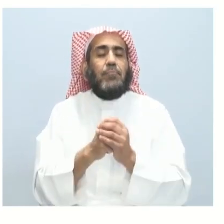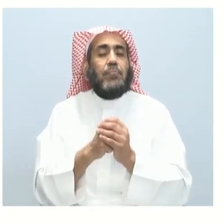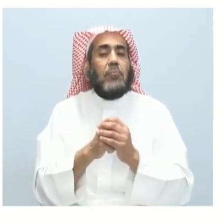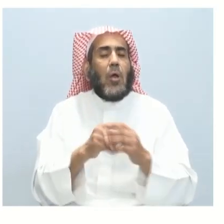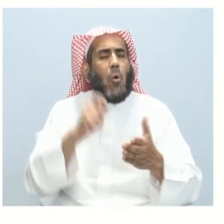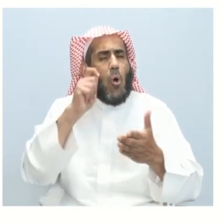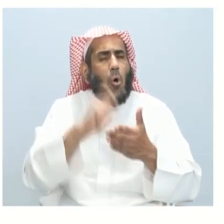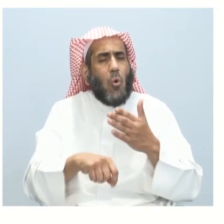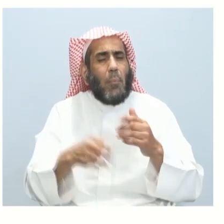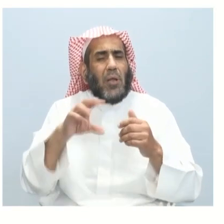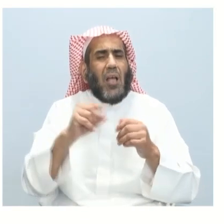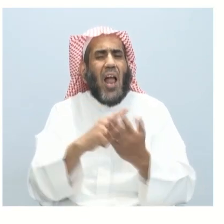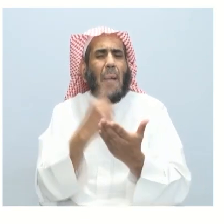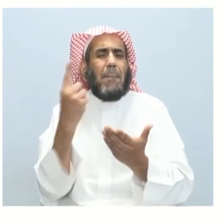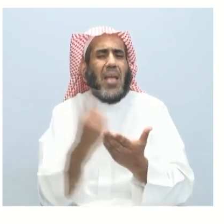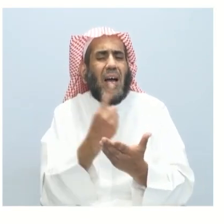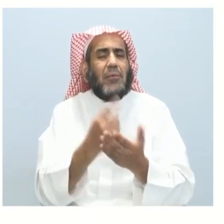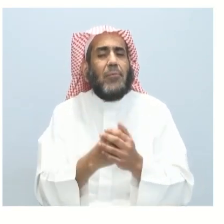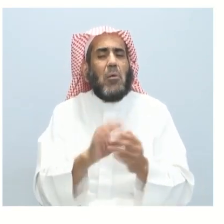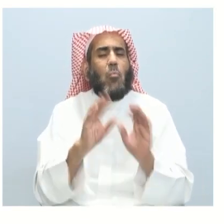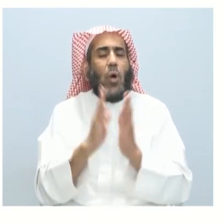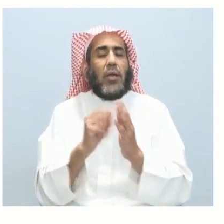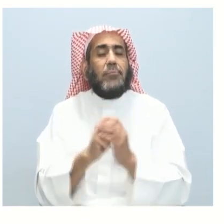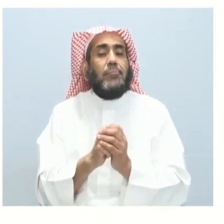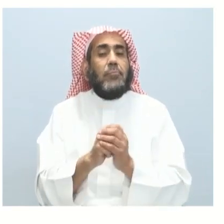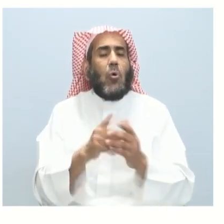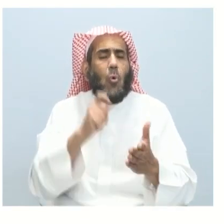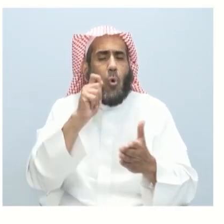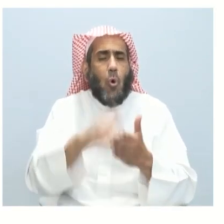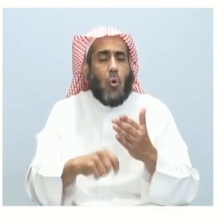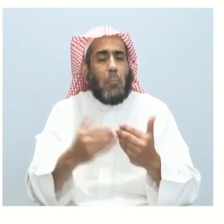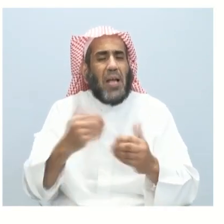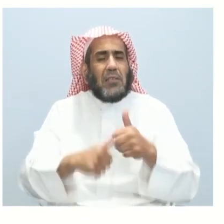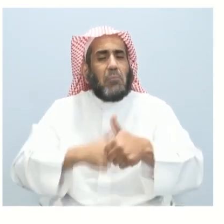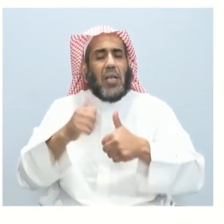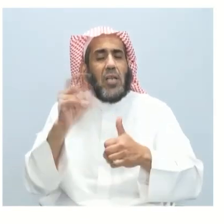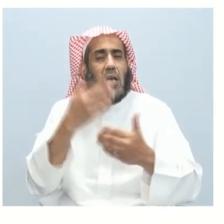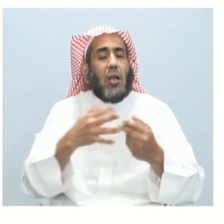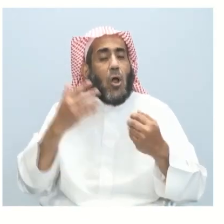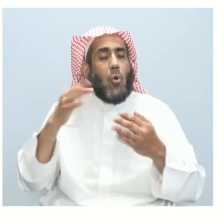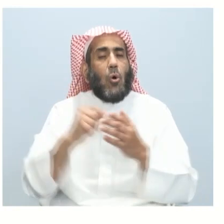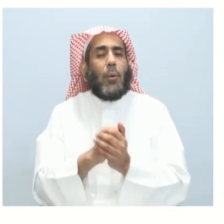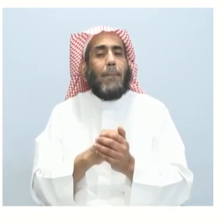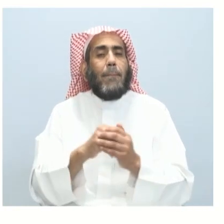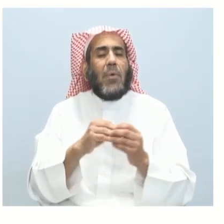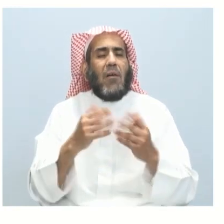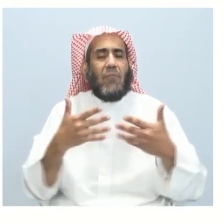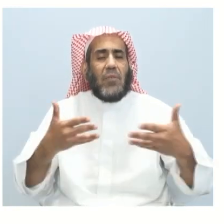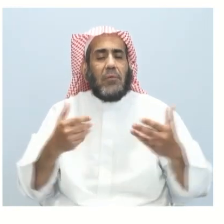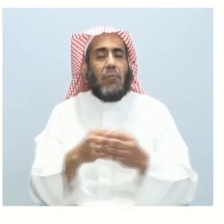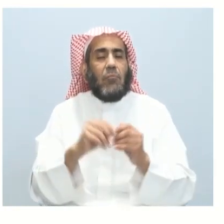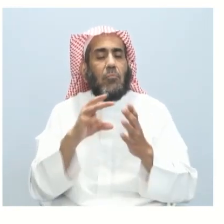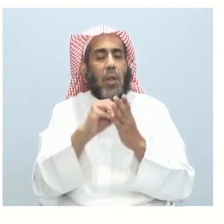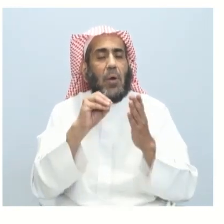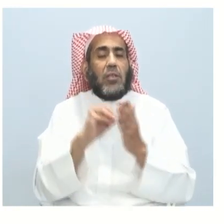بحكم نقدي على بيئه على بيئه معينه وايضا يعني يحكم باسبقيه شاعر الى الشعر الحر مثلا في في ضمن